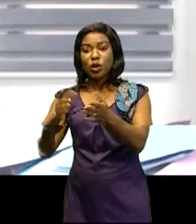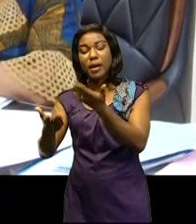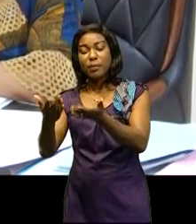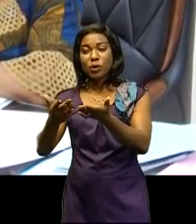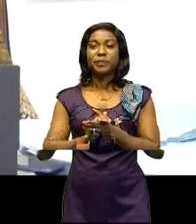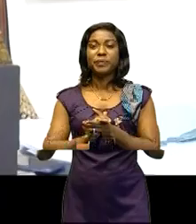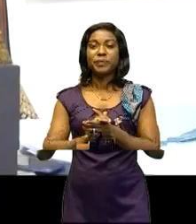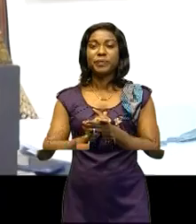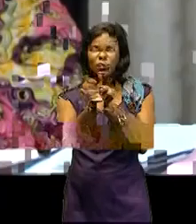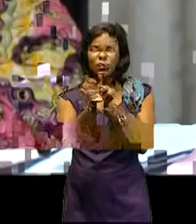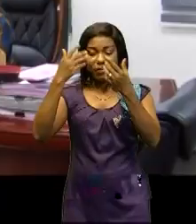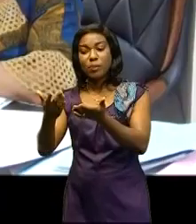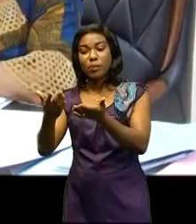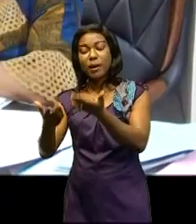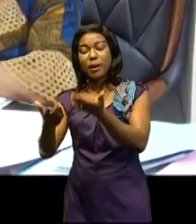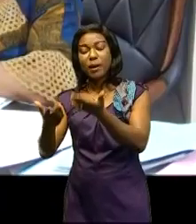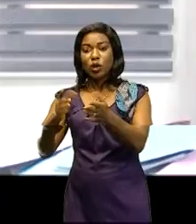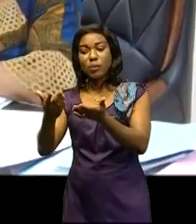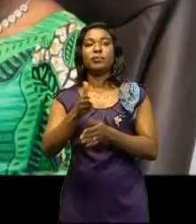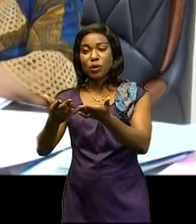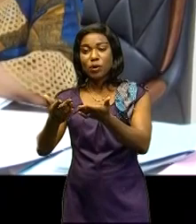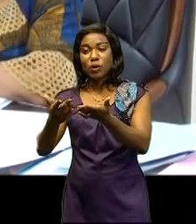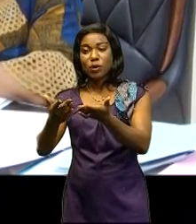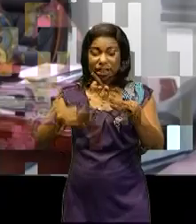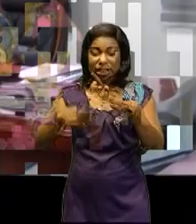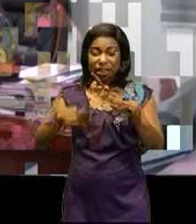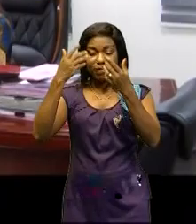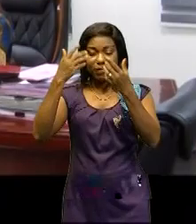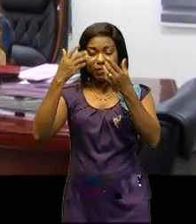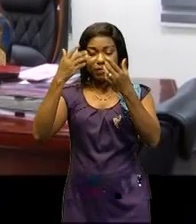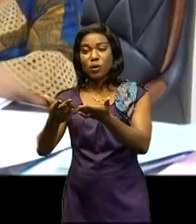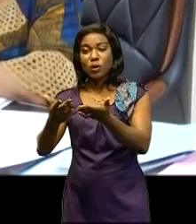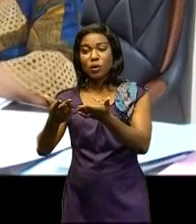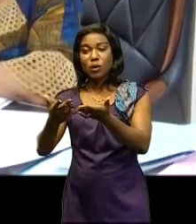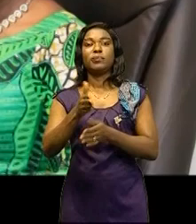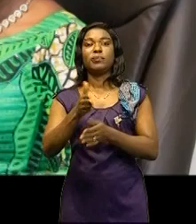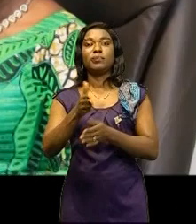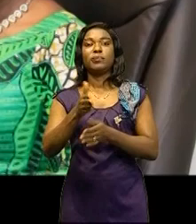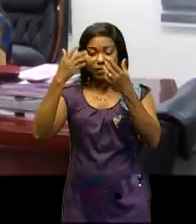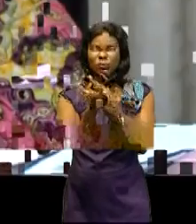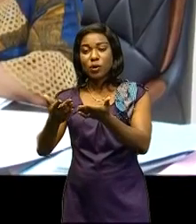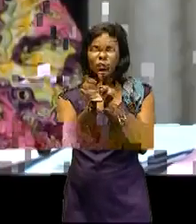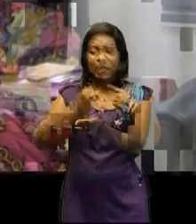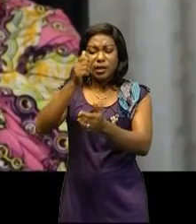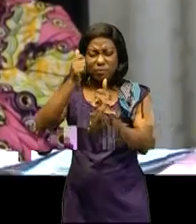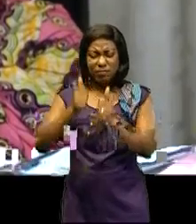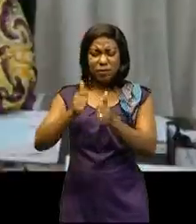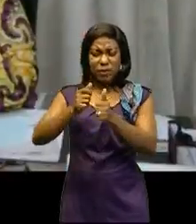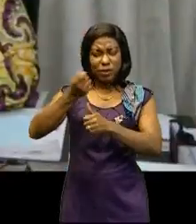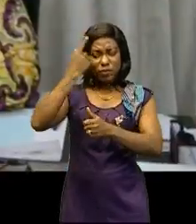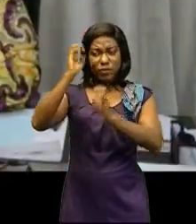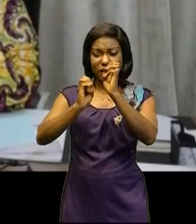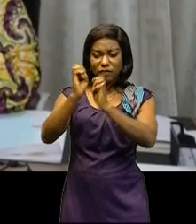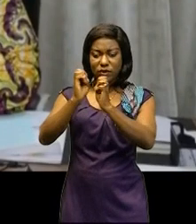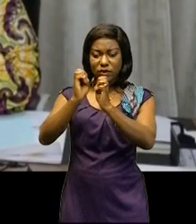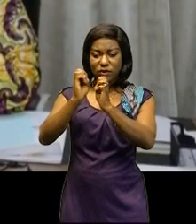à l'élaboration de programmes permettant aux politiques financières de mieux comprendre, évaluer